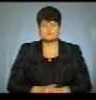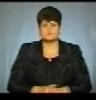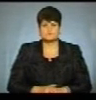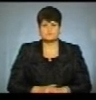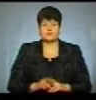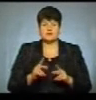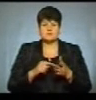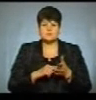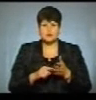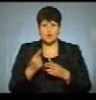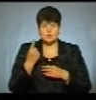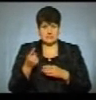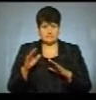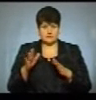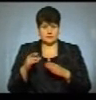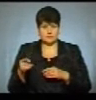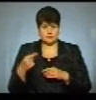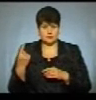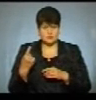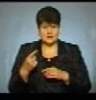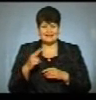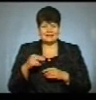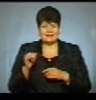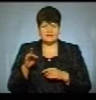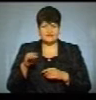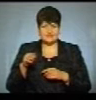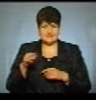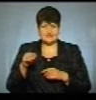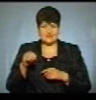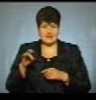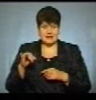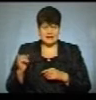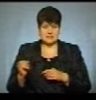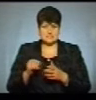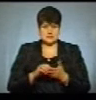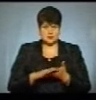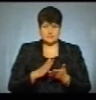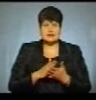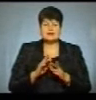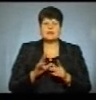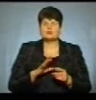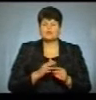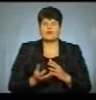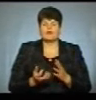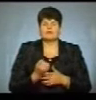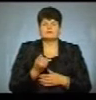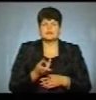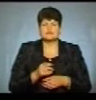Отже, як ви зазначили, один випадок на Тернопільщині дифтерії зареєстрований. Як було виявлено це